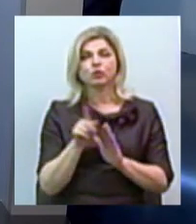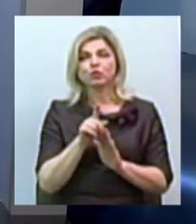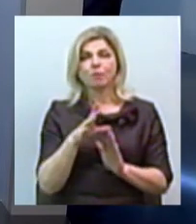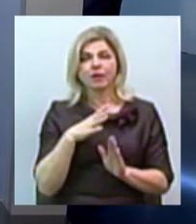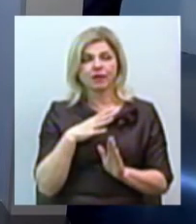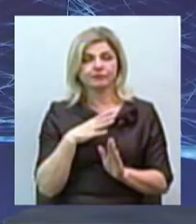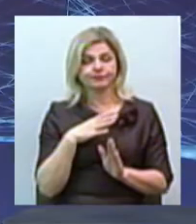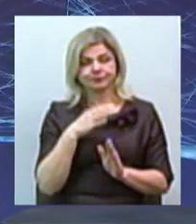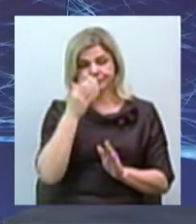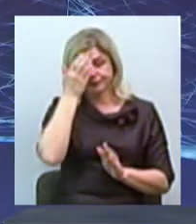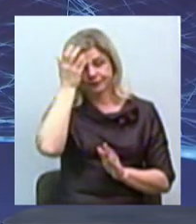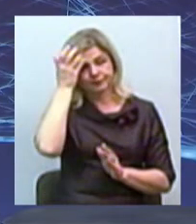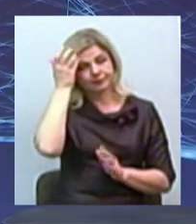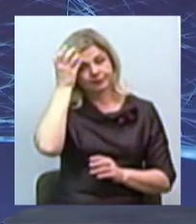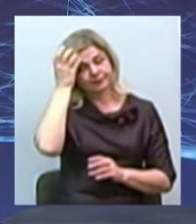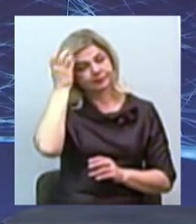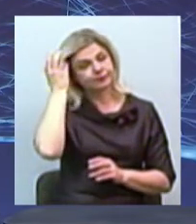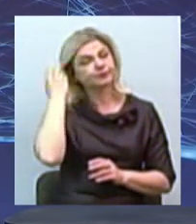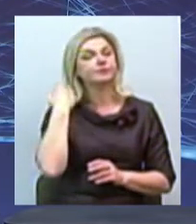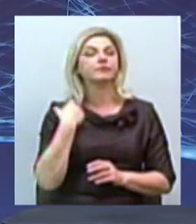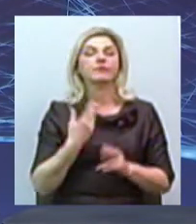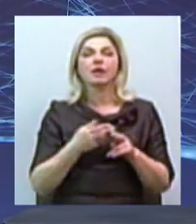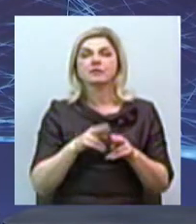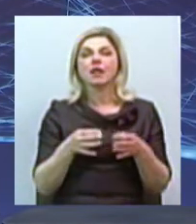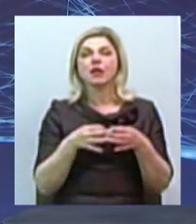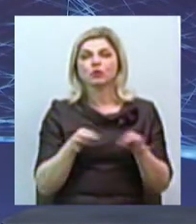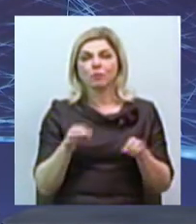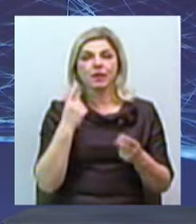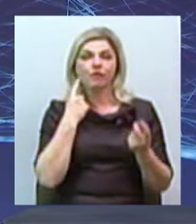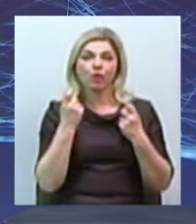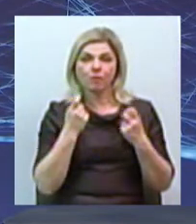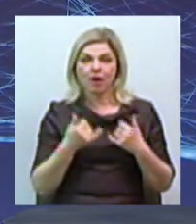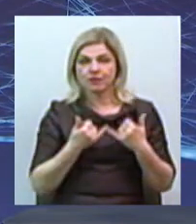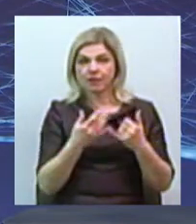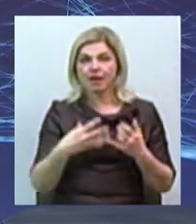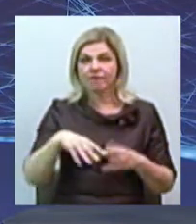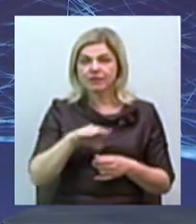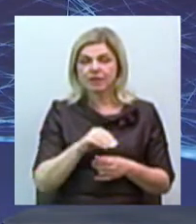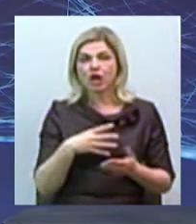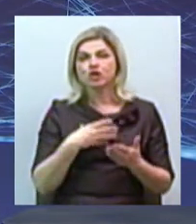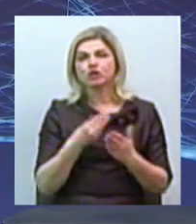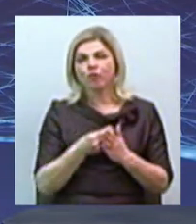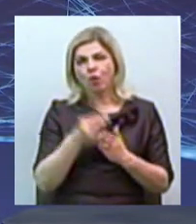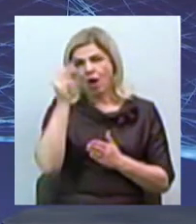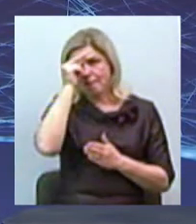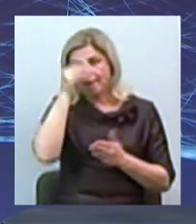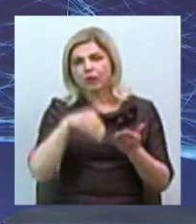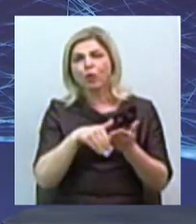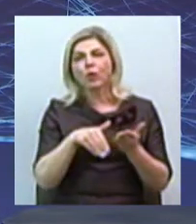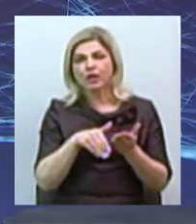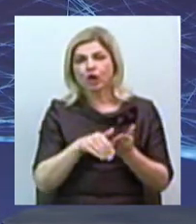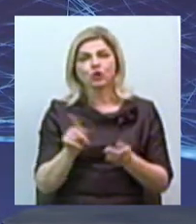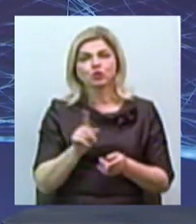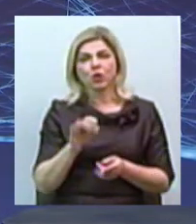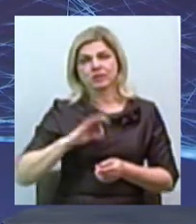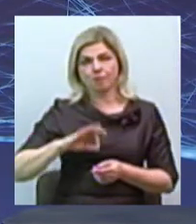містить на сьогоднішній день, бо це є доступною інформацією для всіх, власні методики, які вони використовують, тобто